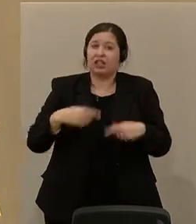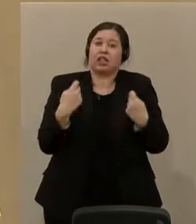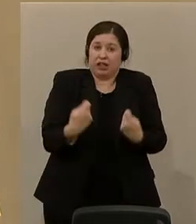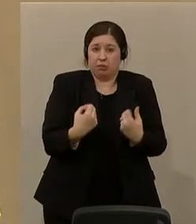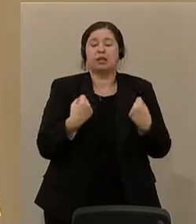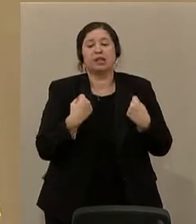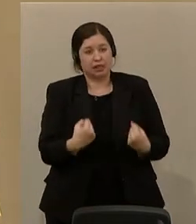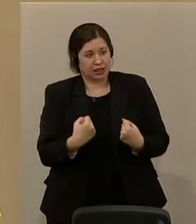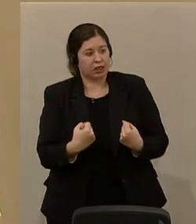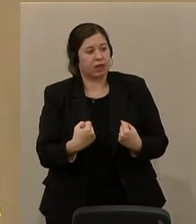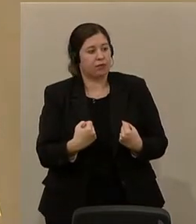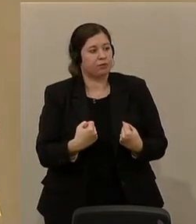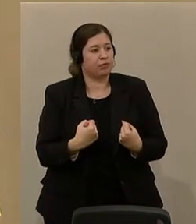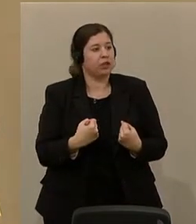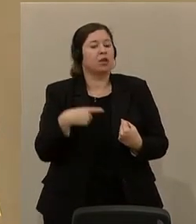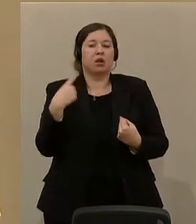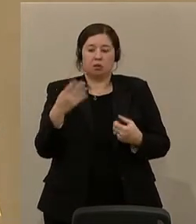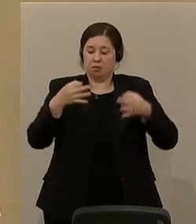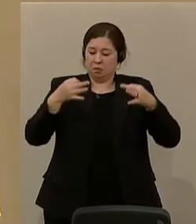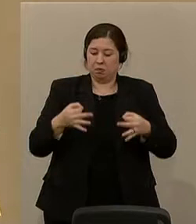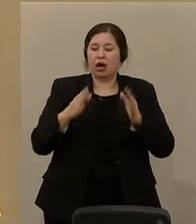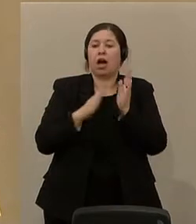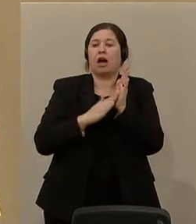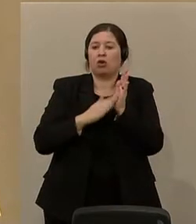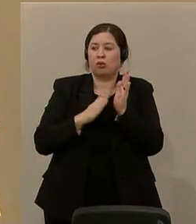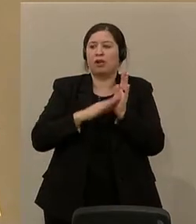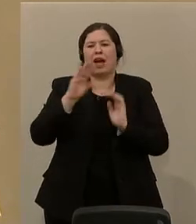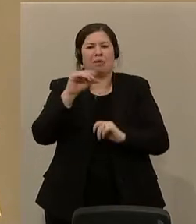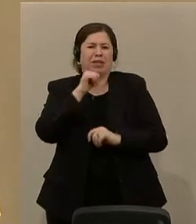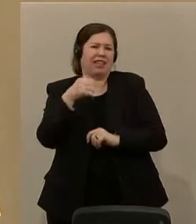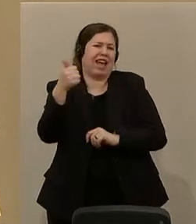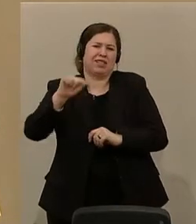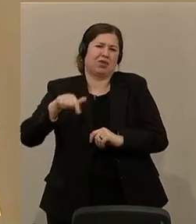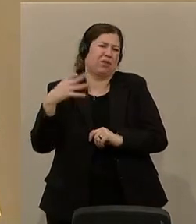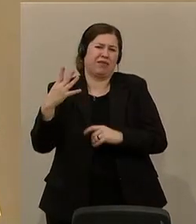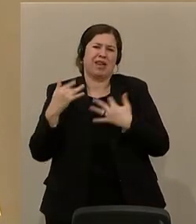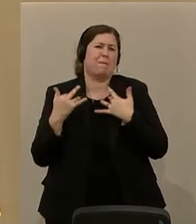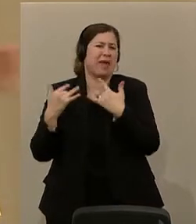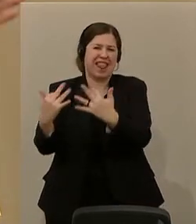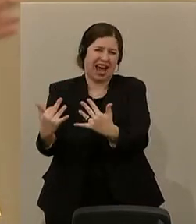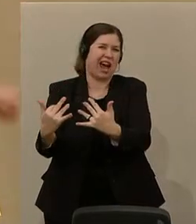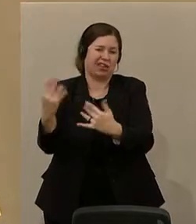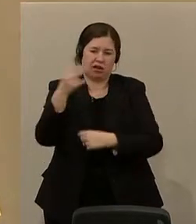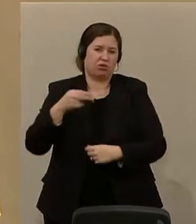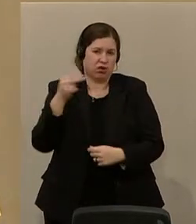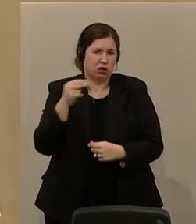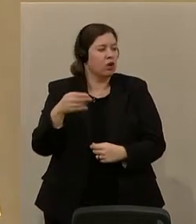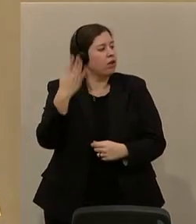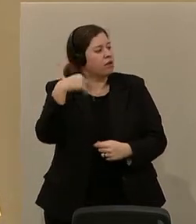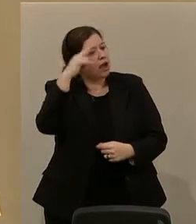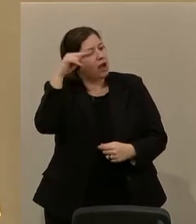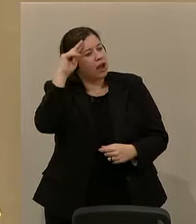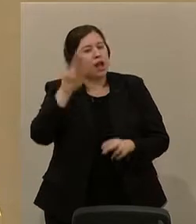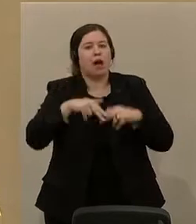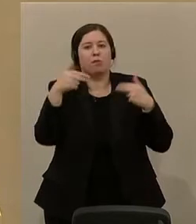ist das ist sicher ein valides argument aber sicher nicht von 1,4 milliarden euro und haben bundesminister schon gesagt